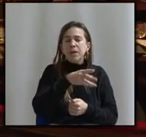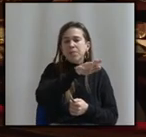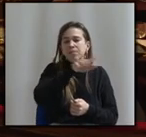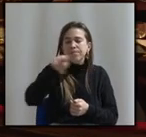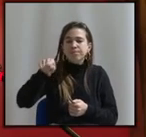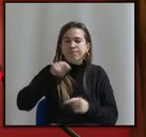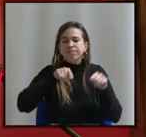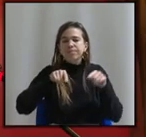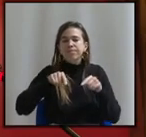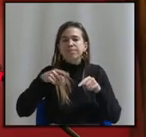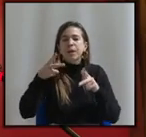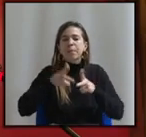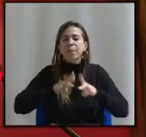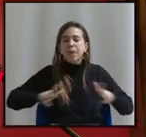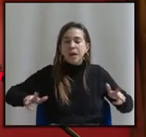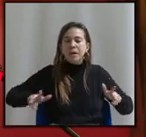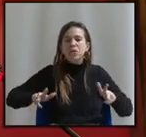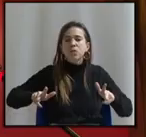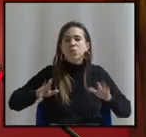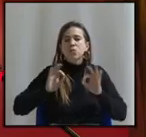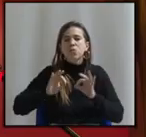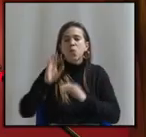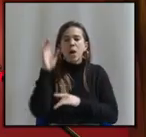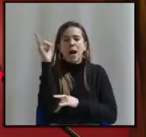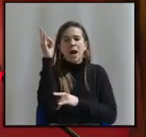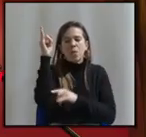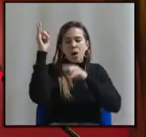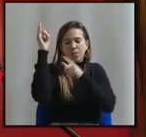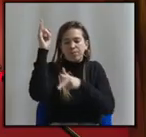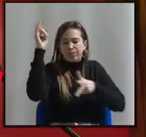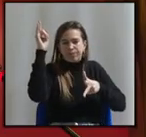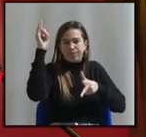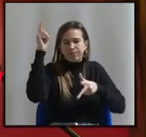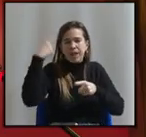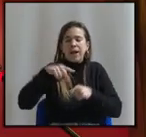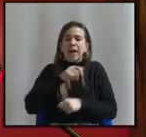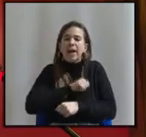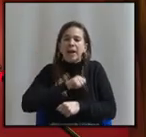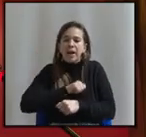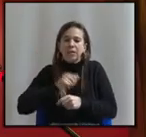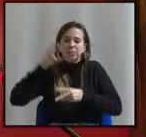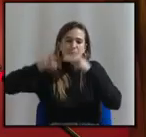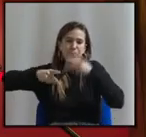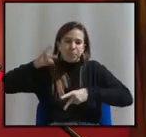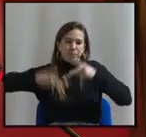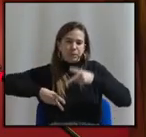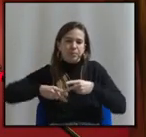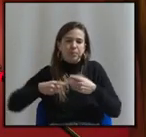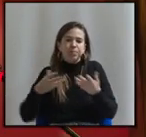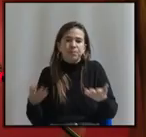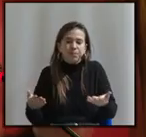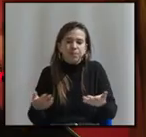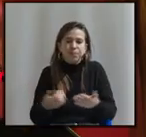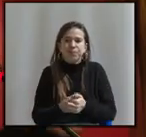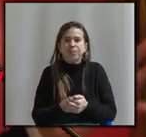els bancs concretament que estan a sota dels arbres, doncs hi ha els excrements d'ocells. Ja ho sé que també és bo que els bancs estiguin a sota dels arbres perquè quan